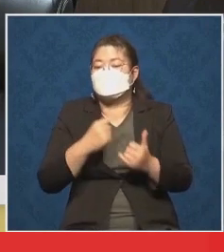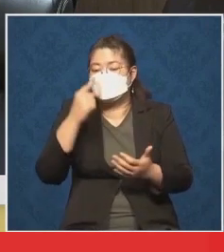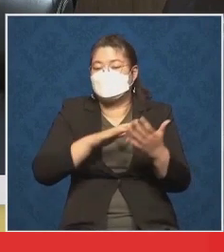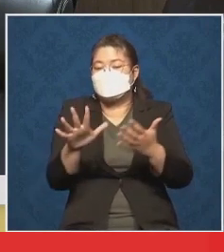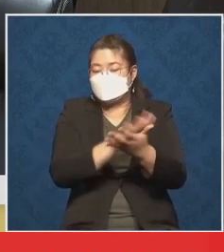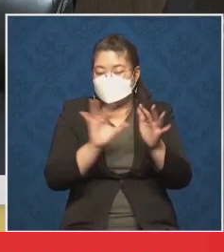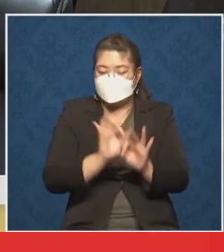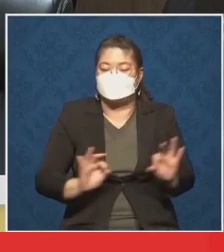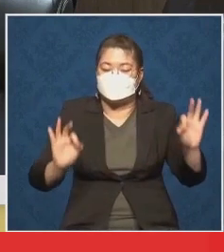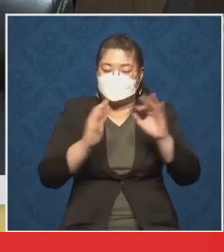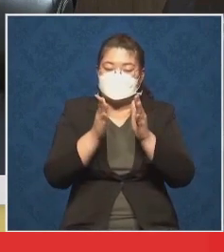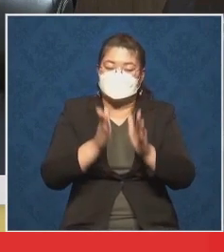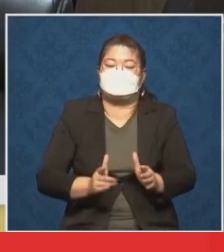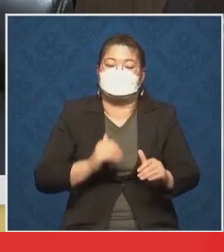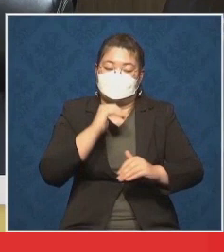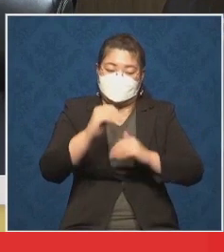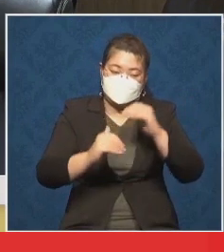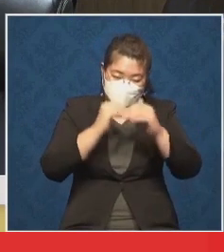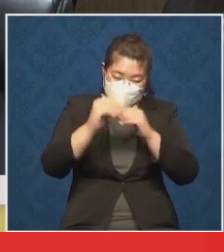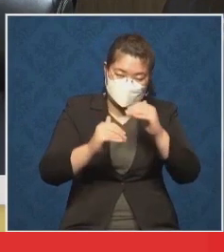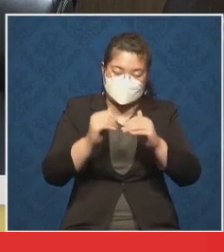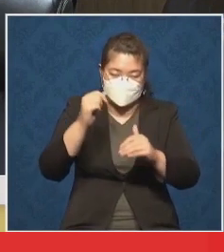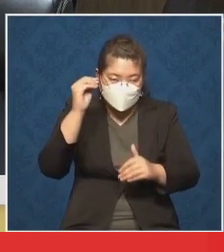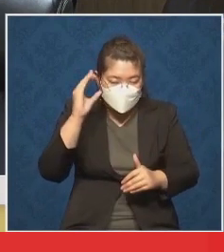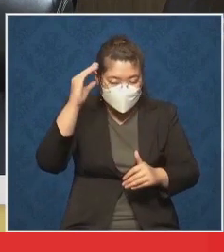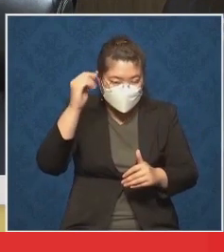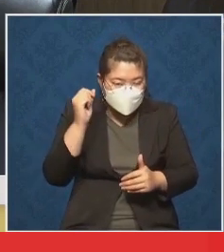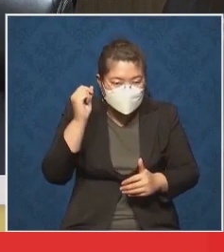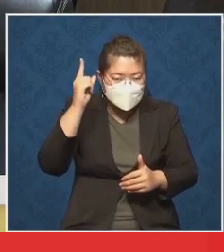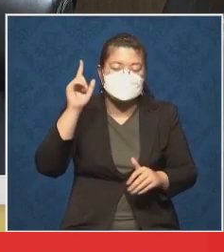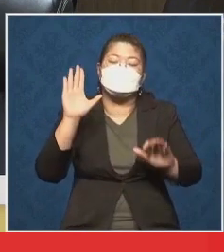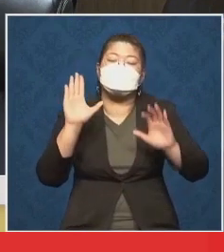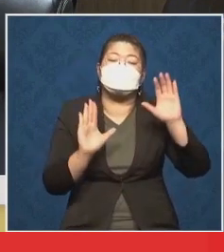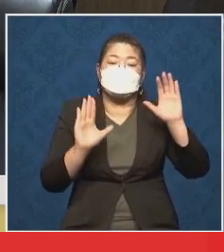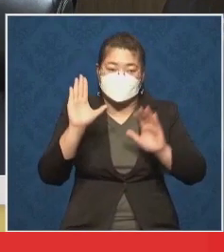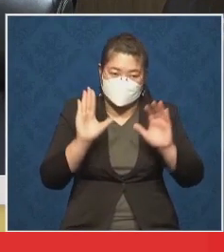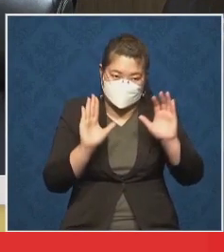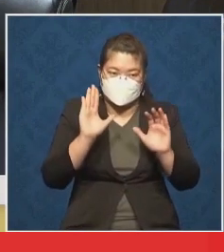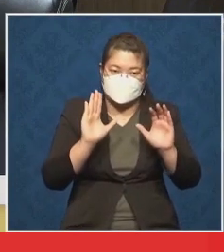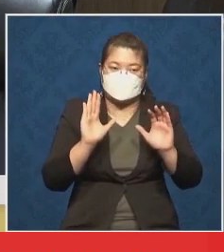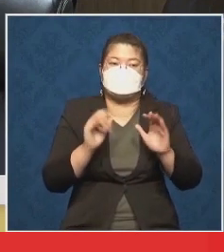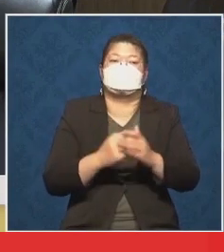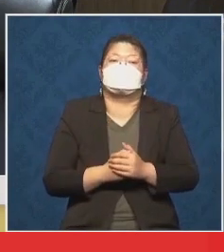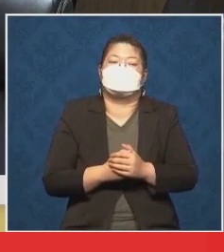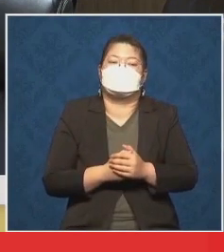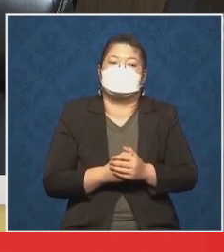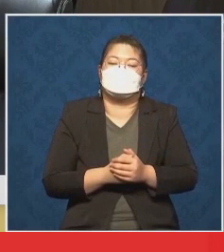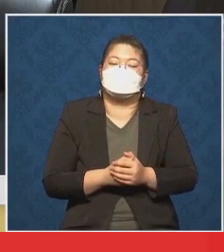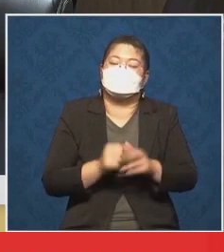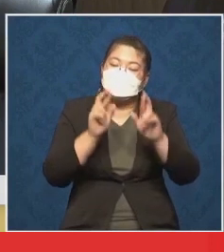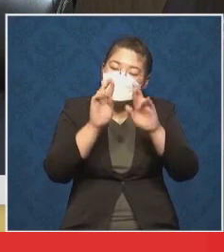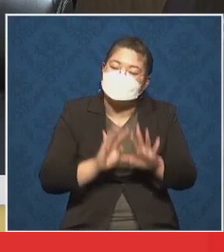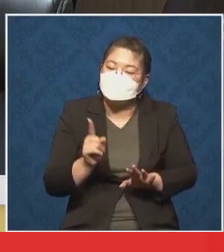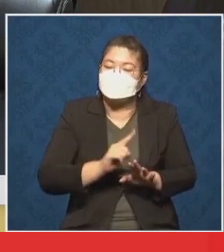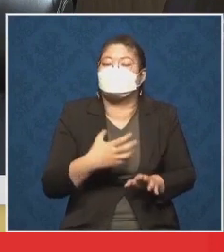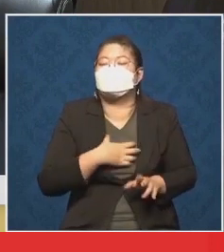นนะครับให้เข้าใจประชาธิปไตยแบบบ้านเรานะครับจะเอายังไงก็ออกแบบมาแล้วก็